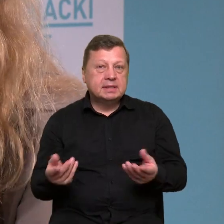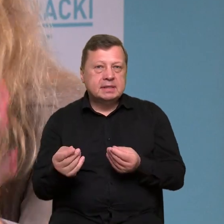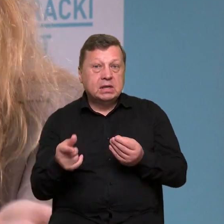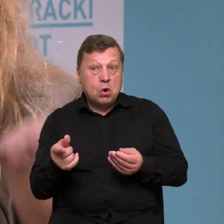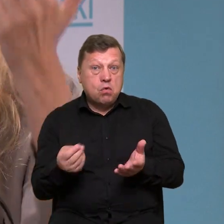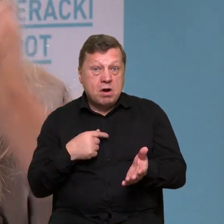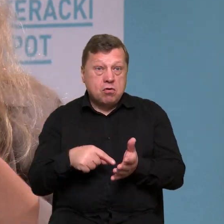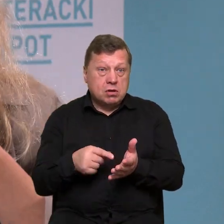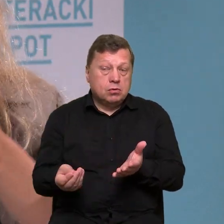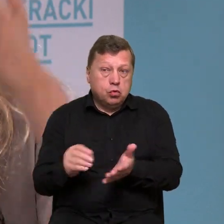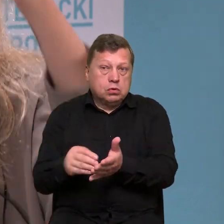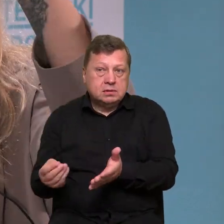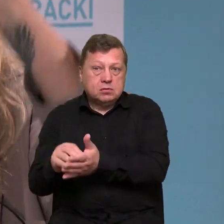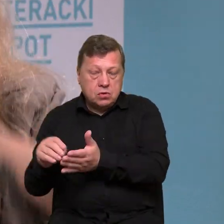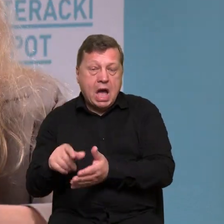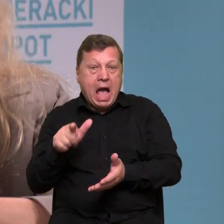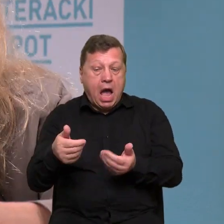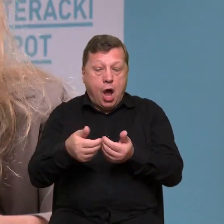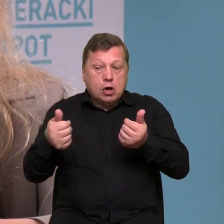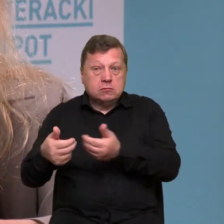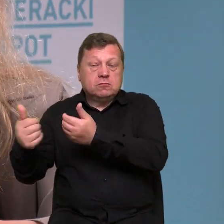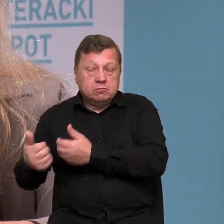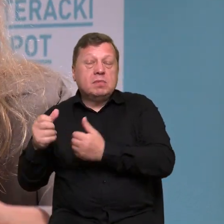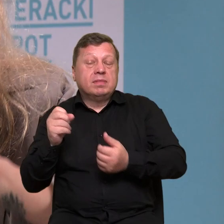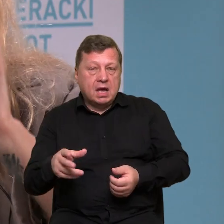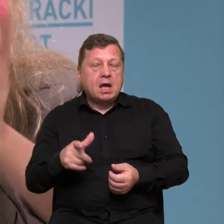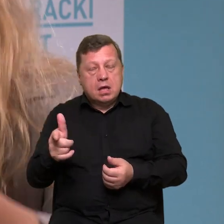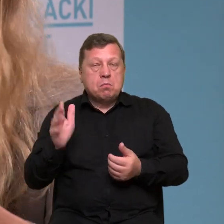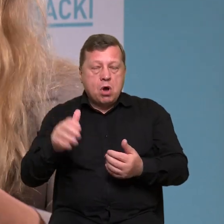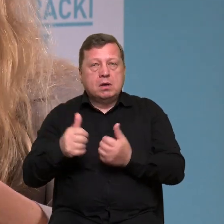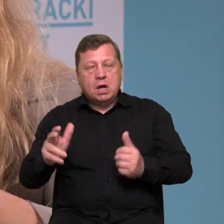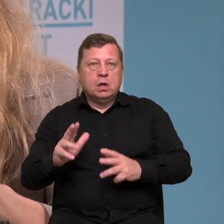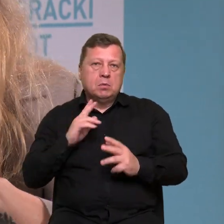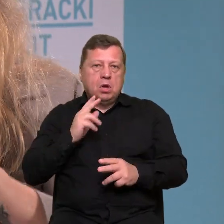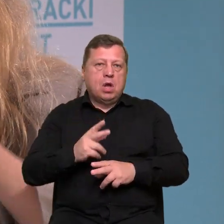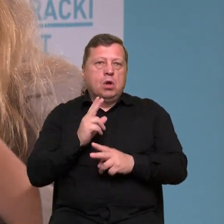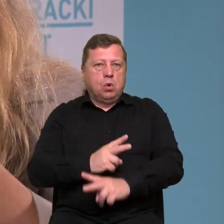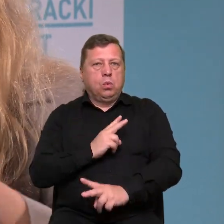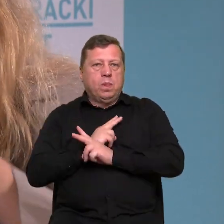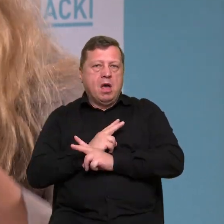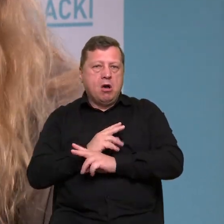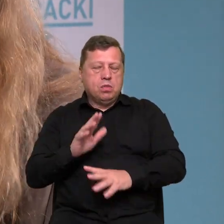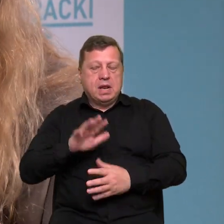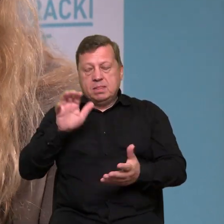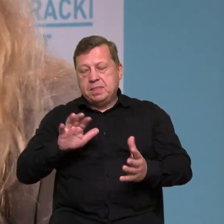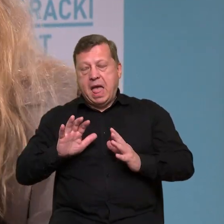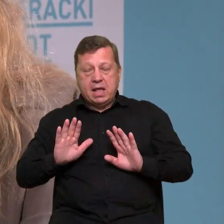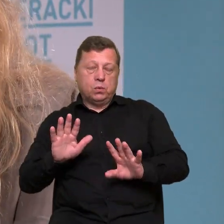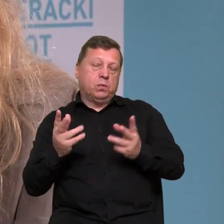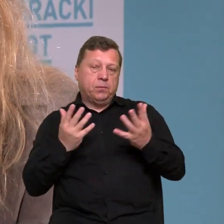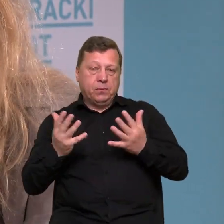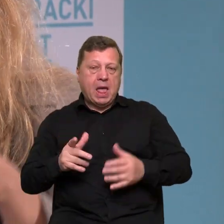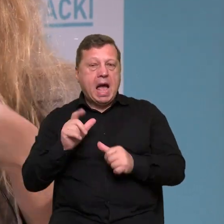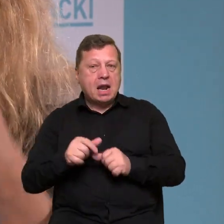wstawki, które mają rzeczywiście być przerywnikami, można się na chwilę oprzeć przy takim neutralnym, niemal neutralnym tekście, ale jednocześnie